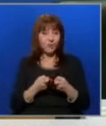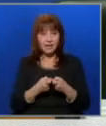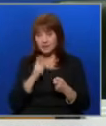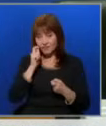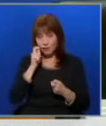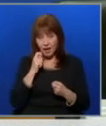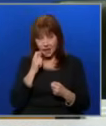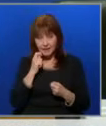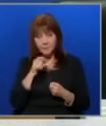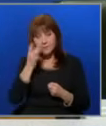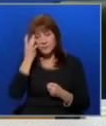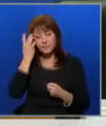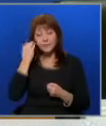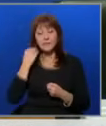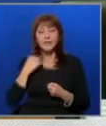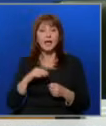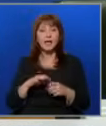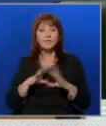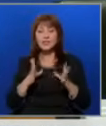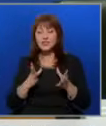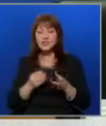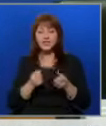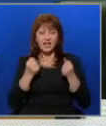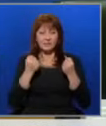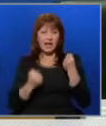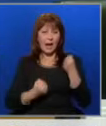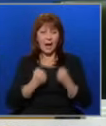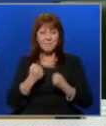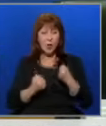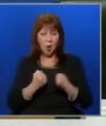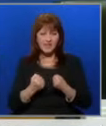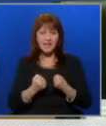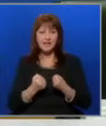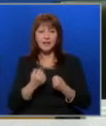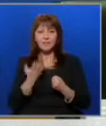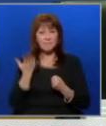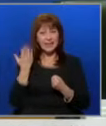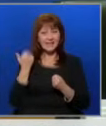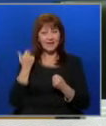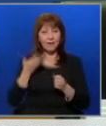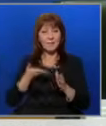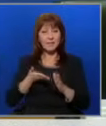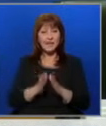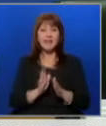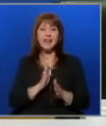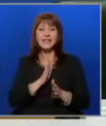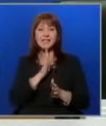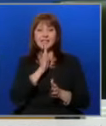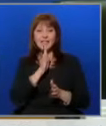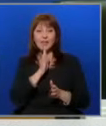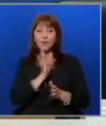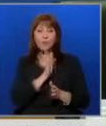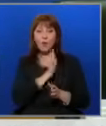Украйна, целият поток на тежкотоварни автомобили, който допреди това минаваше северно от Черно море,